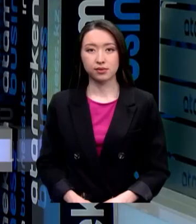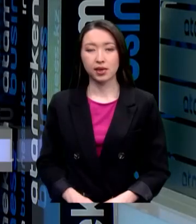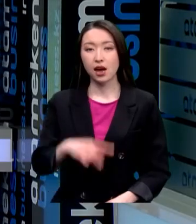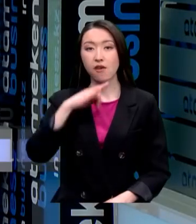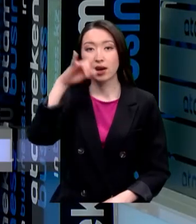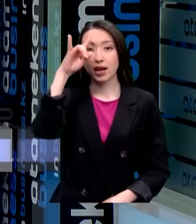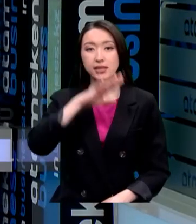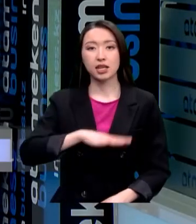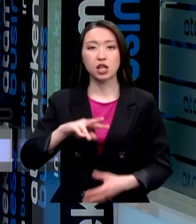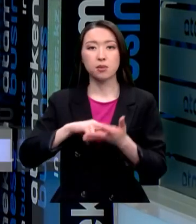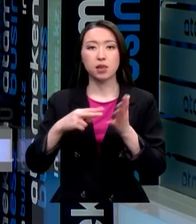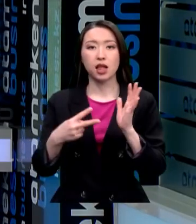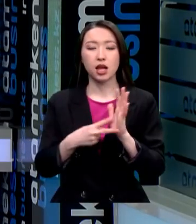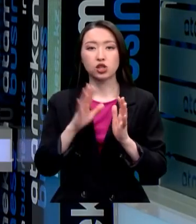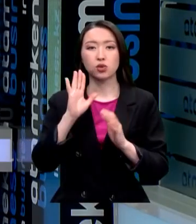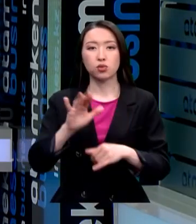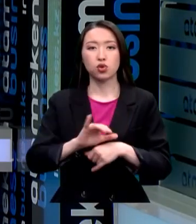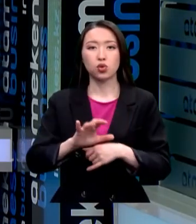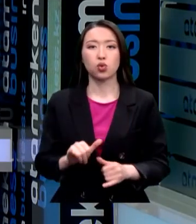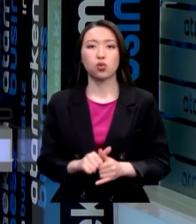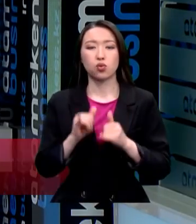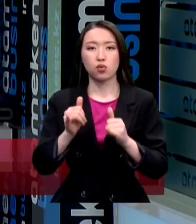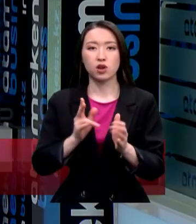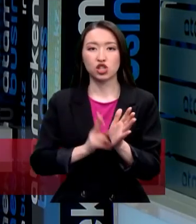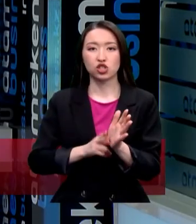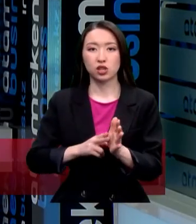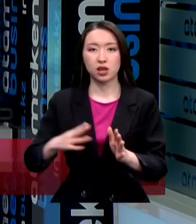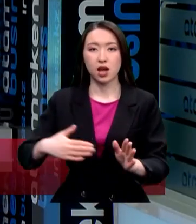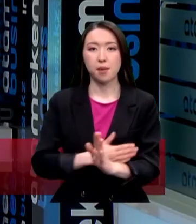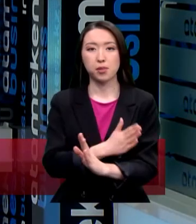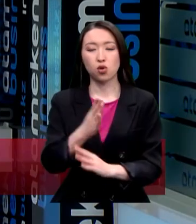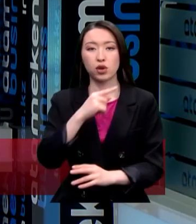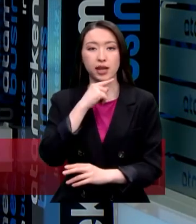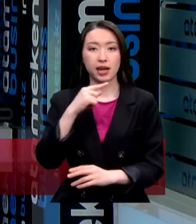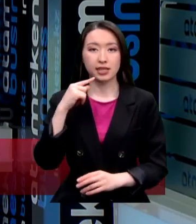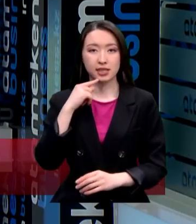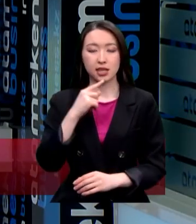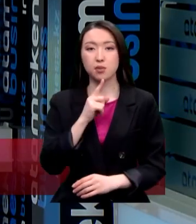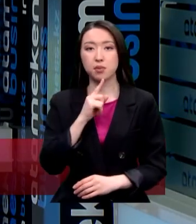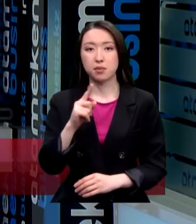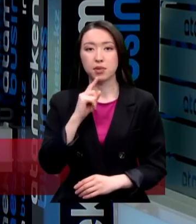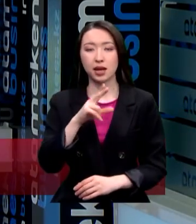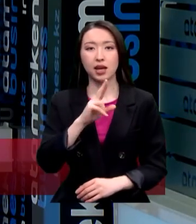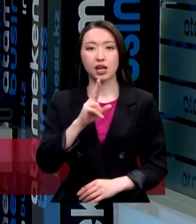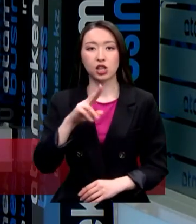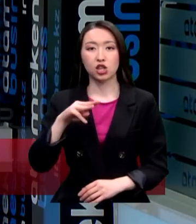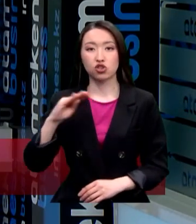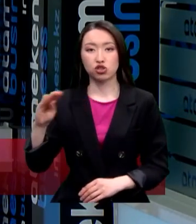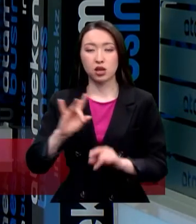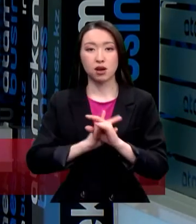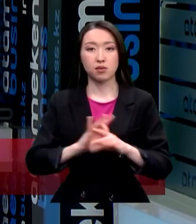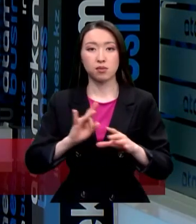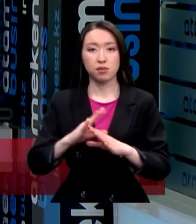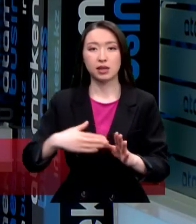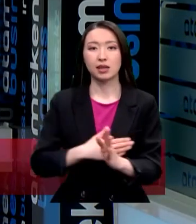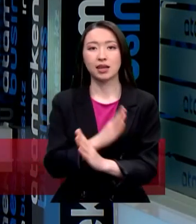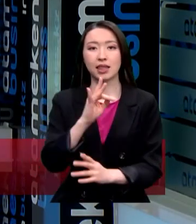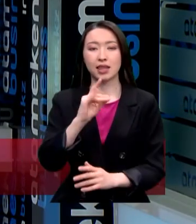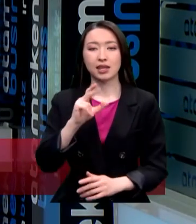Казахстане планируют 6 раз увеличить объем железнодорожных перевозок в обход России. В пресс-службе КТЖ заявили, что транзит будет проходить по